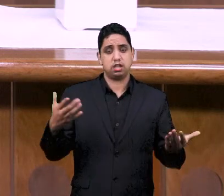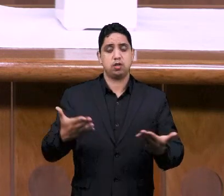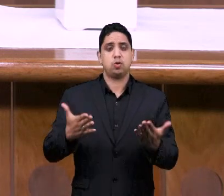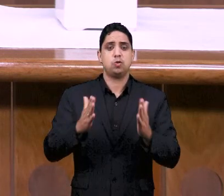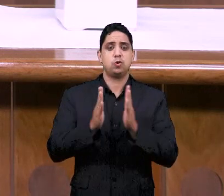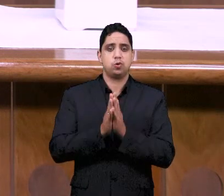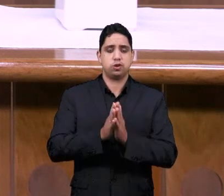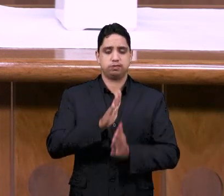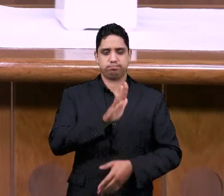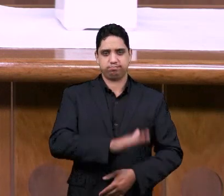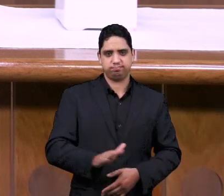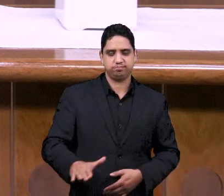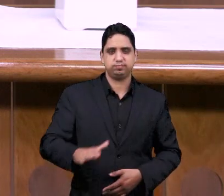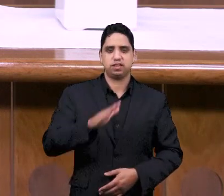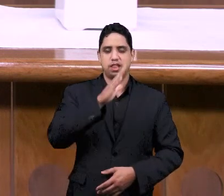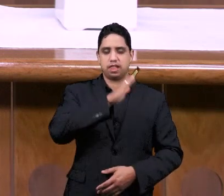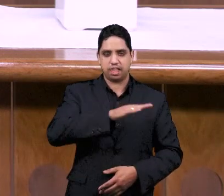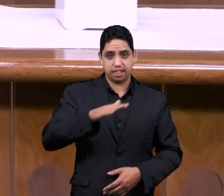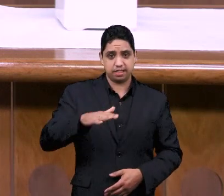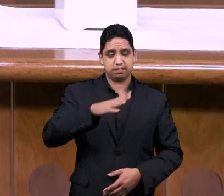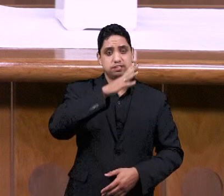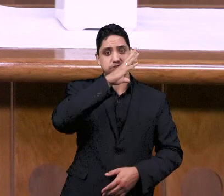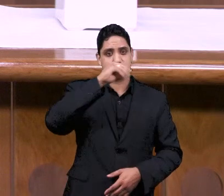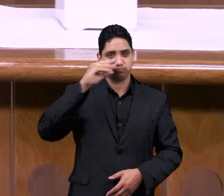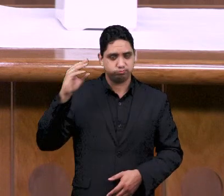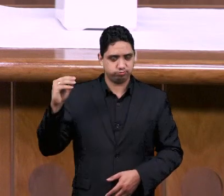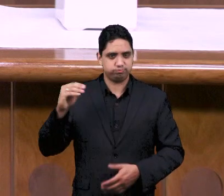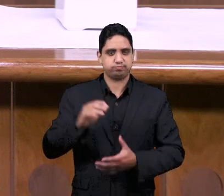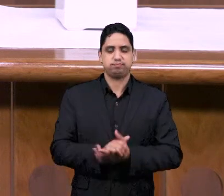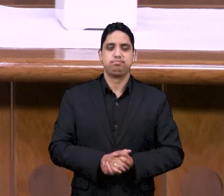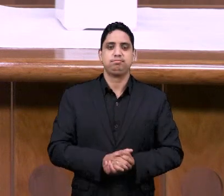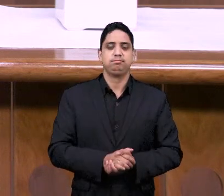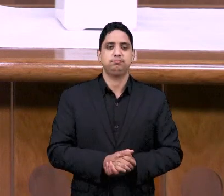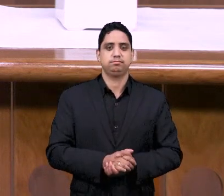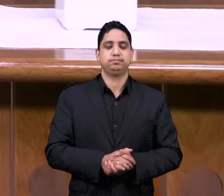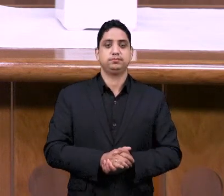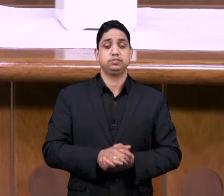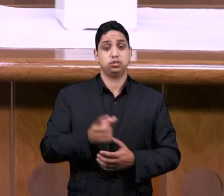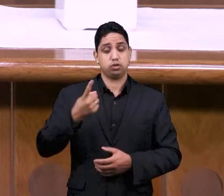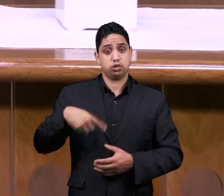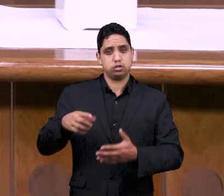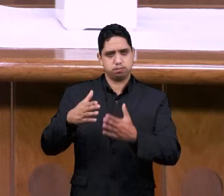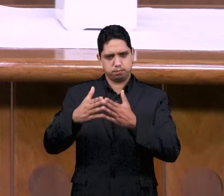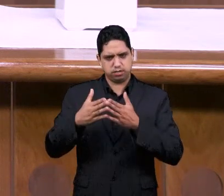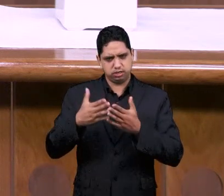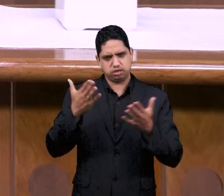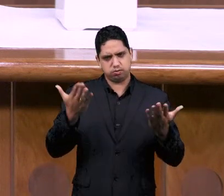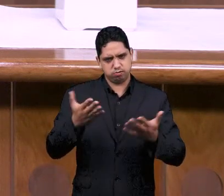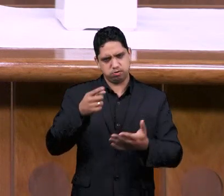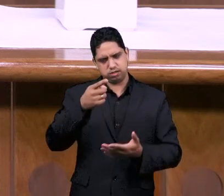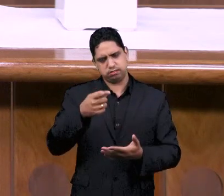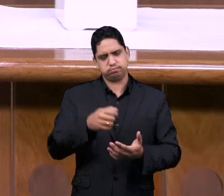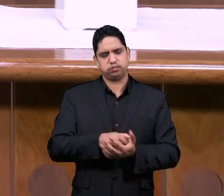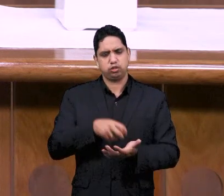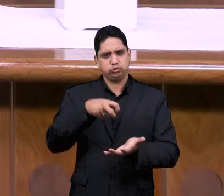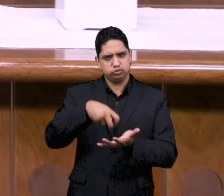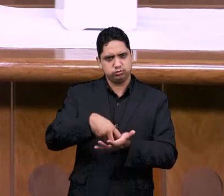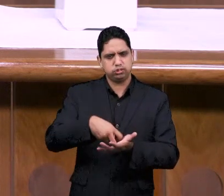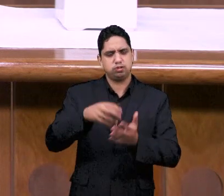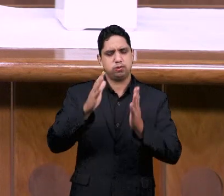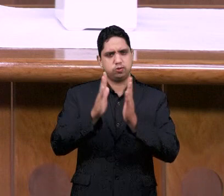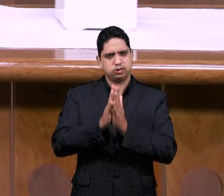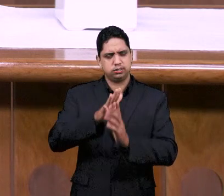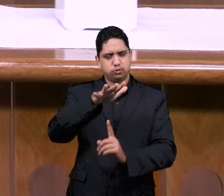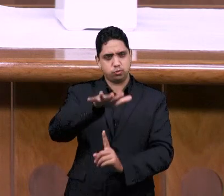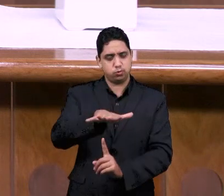Nous allons prier avec nos enfants intermédiaires et adolescents. Nous allons demander à elles, afin qu'elles soient en position